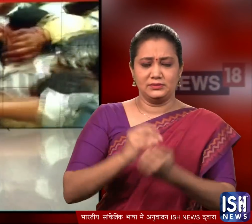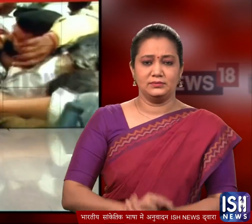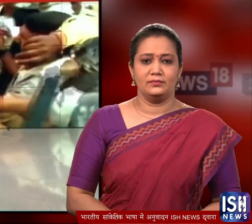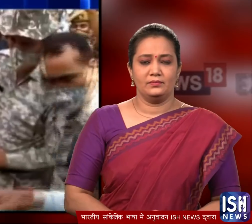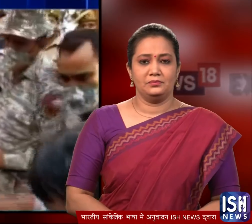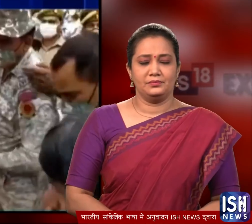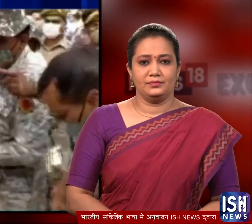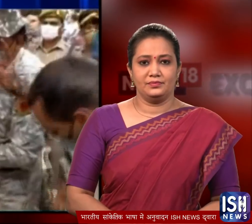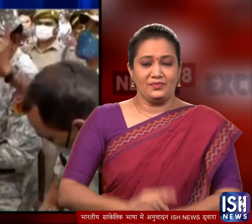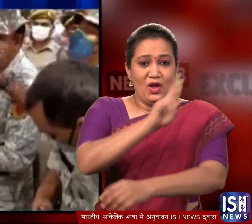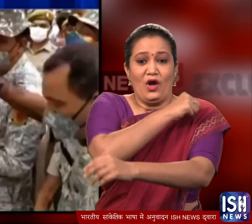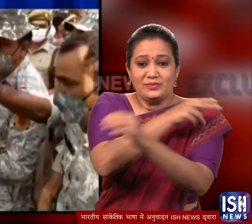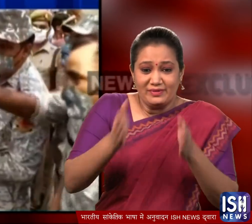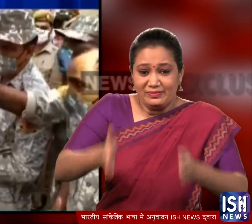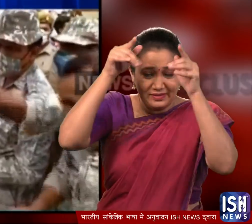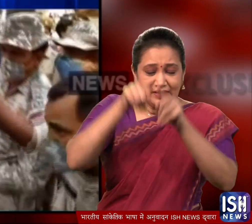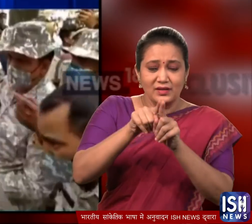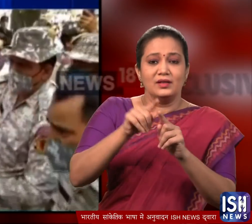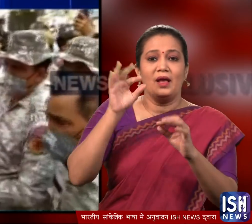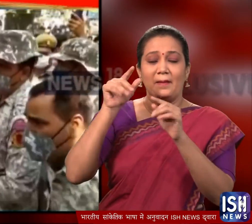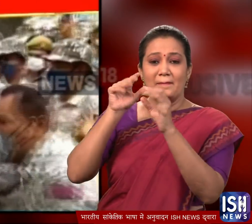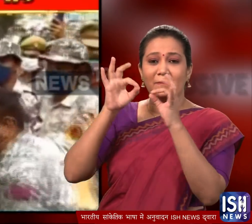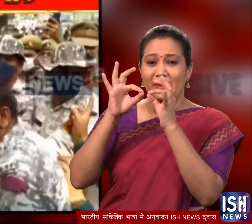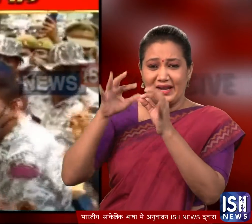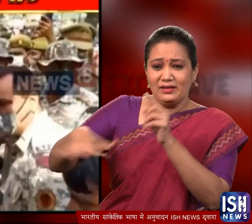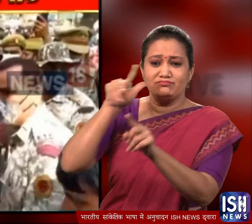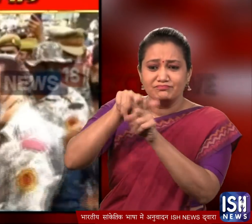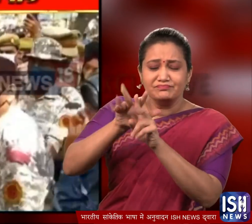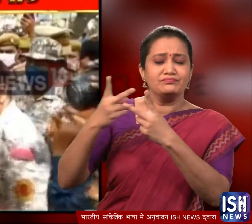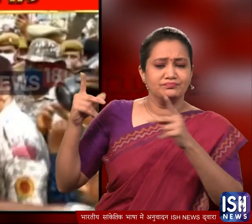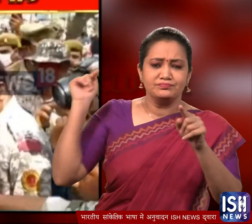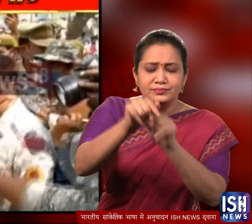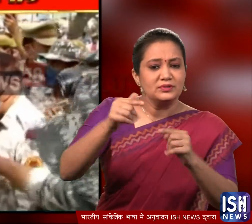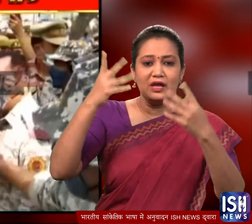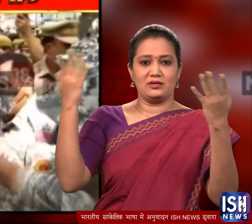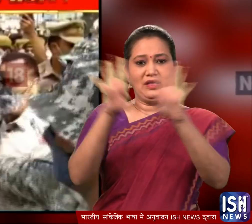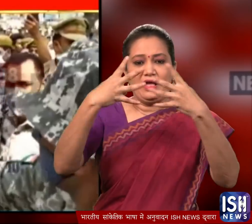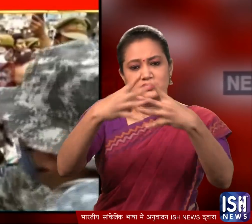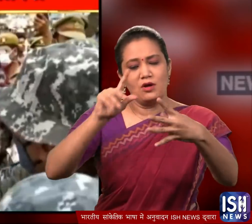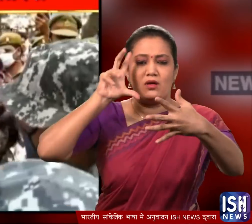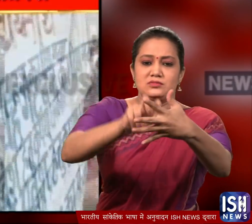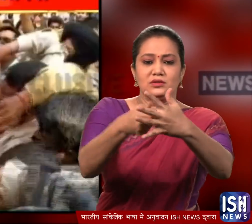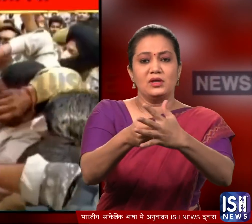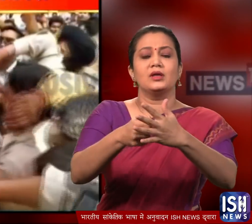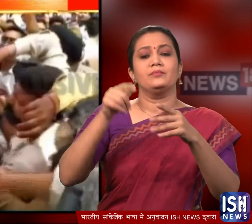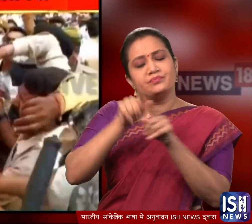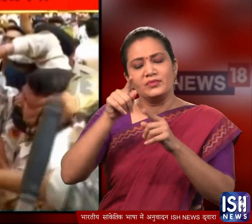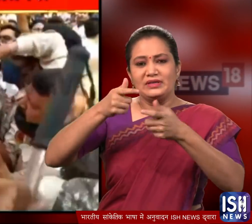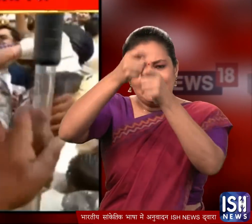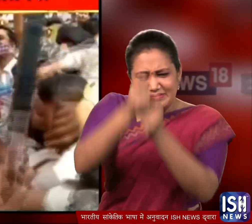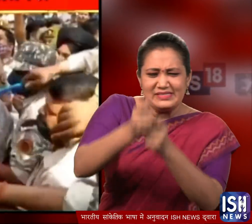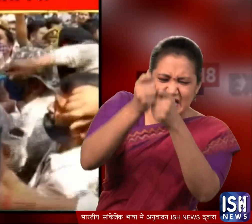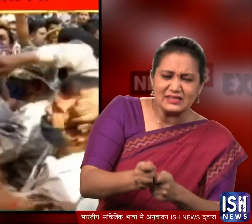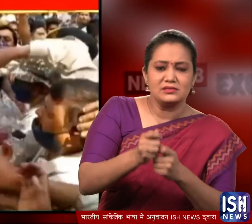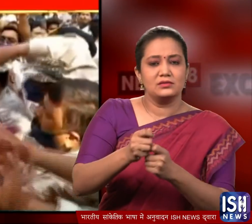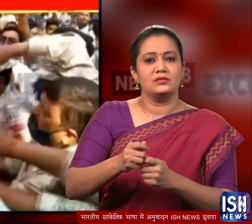हुई और अस्पताल प्रबंधन ने बरेली नगर निगम के कर्मचारियों को रोकने के लिए मेन गेट पर ताला जड़ दिया, जिसे तोड़ने के लिए